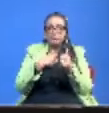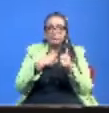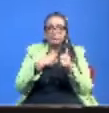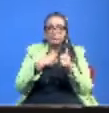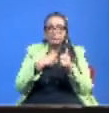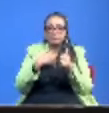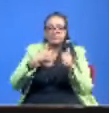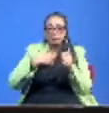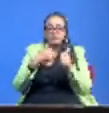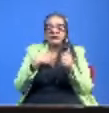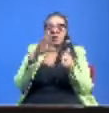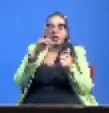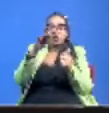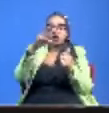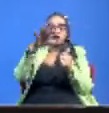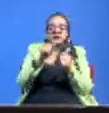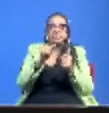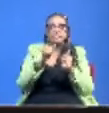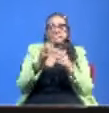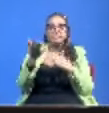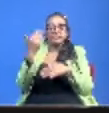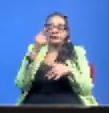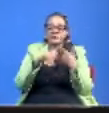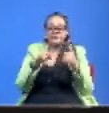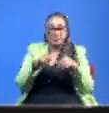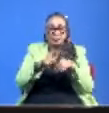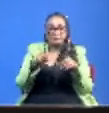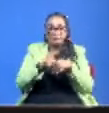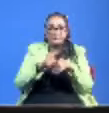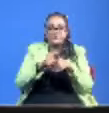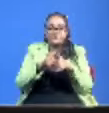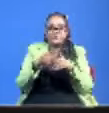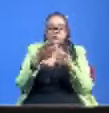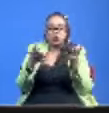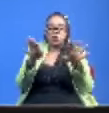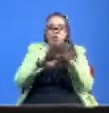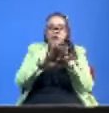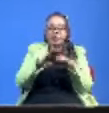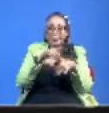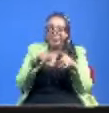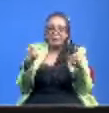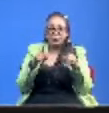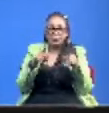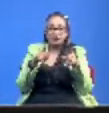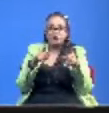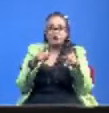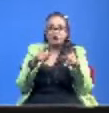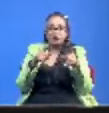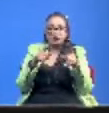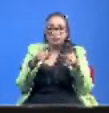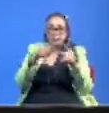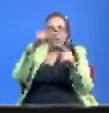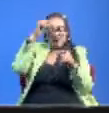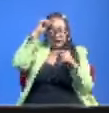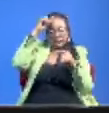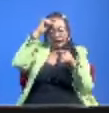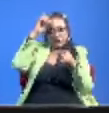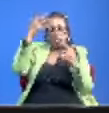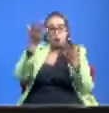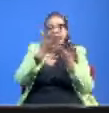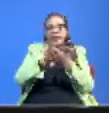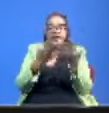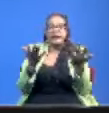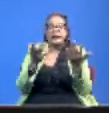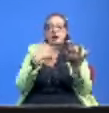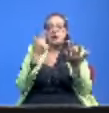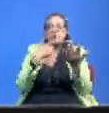Kalota Brook ambapo mwaka jana pia ilifungwa, lakini mwaka huu pia hakuna serikali ama mshirika ambayo